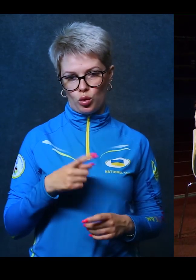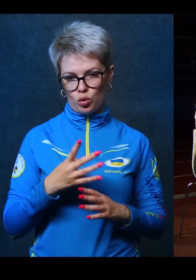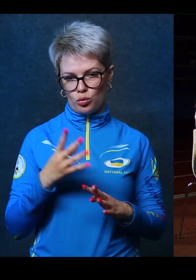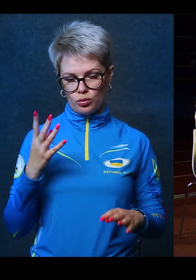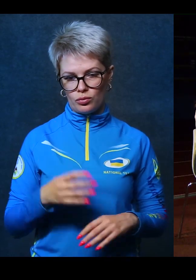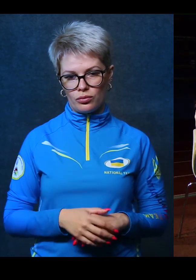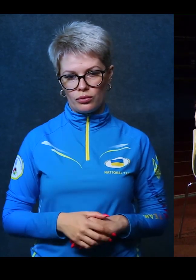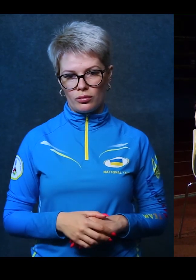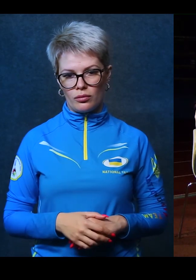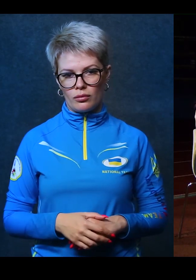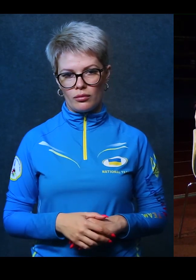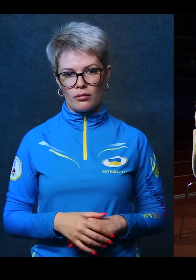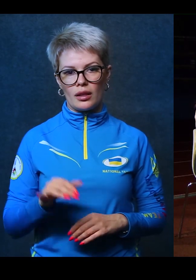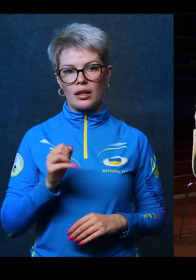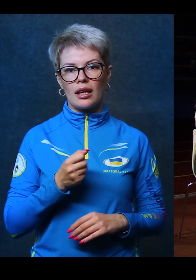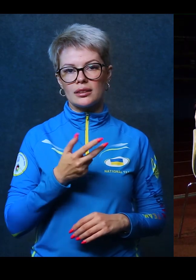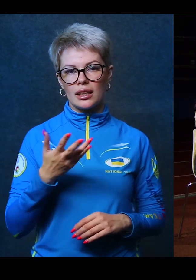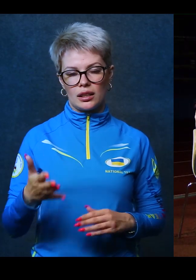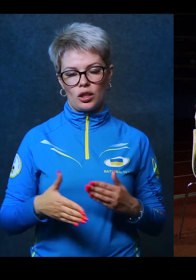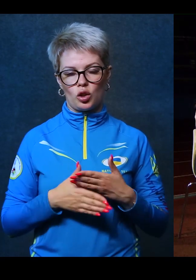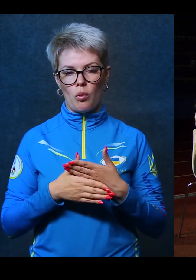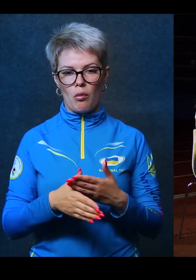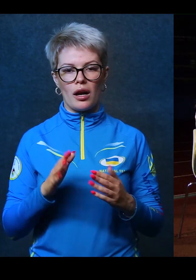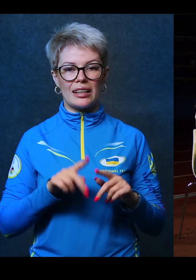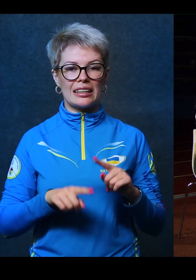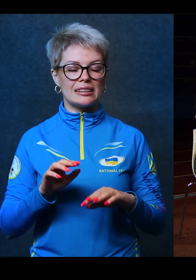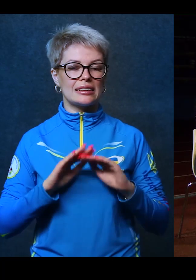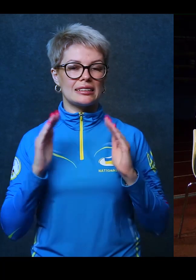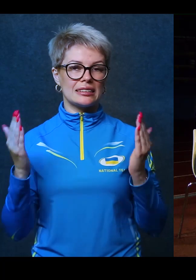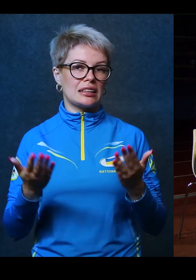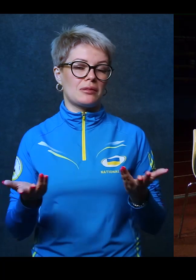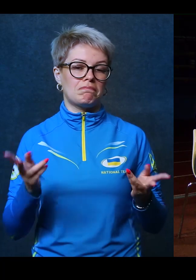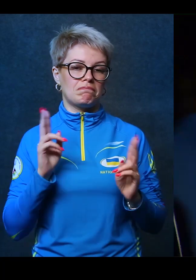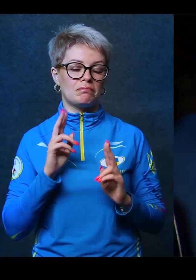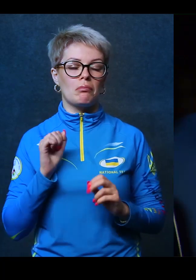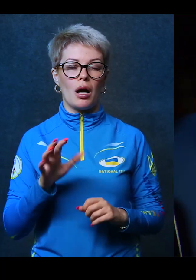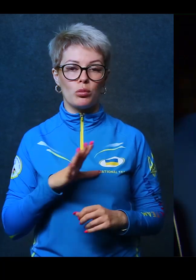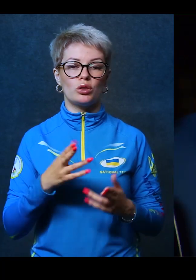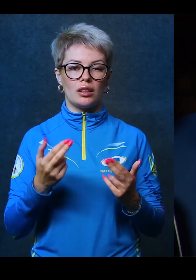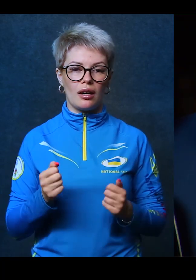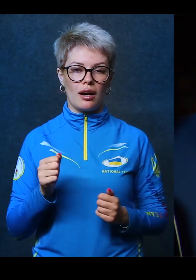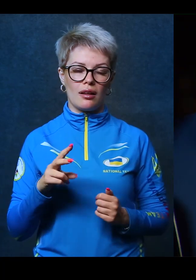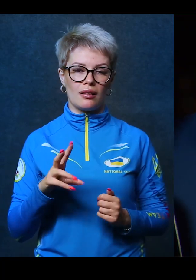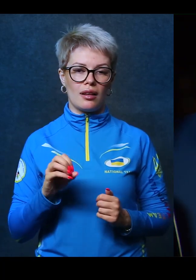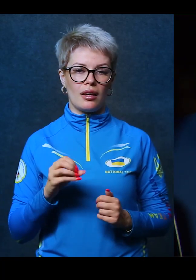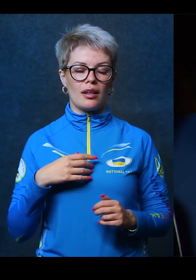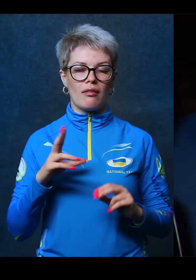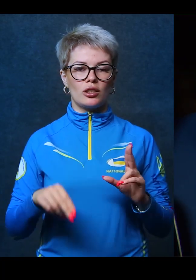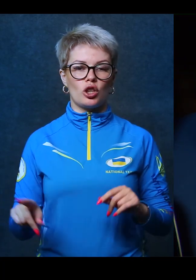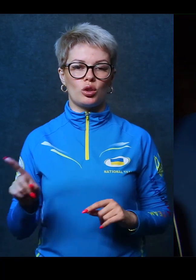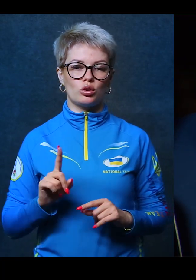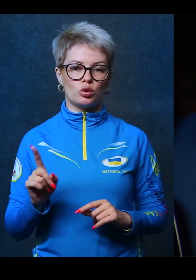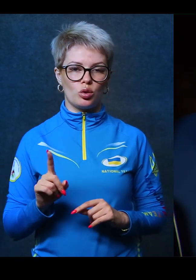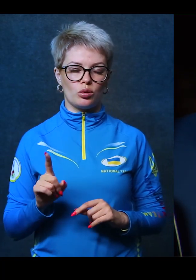собою. І наскільки допомагають рідні стіни, так скажемо, ну, мабуть, так, але я вважаю,